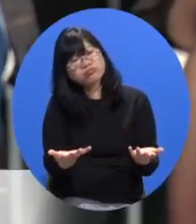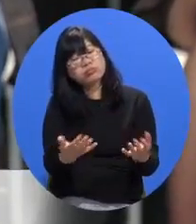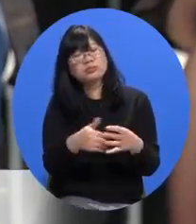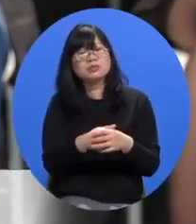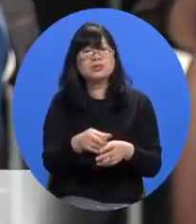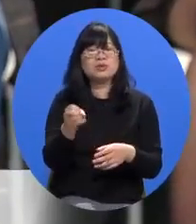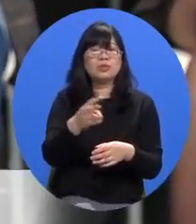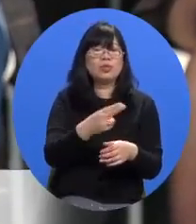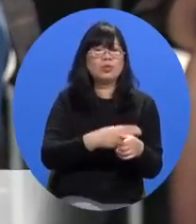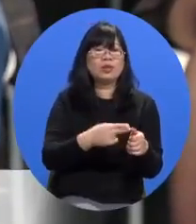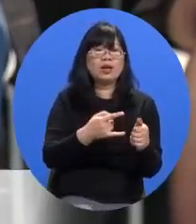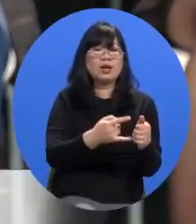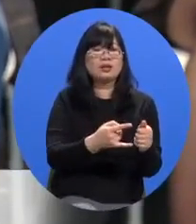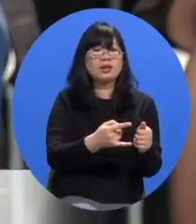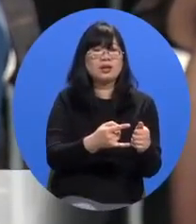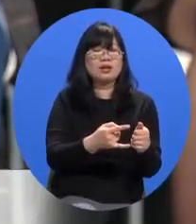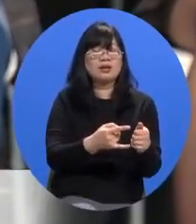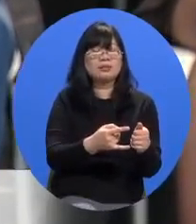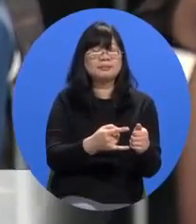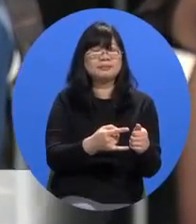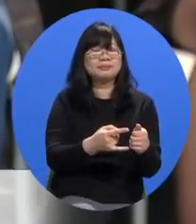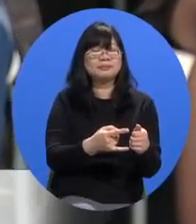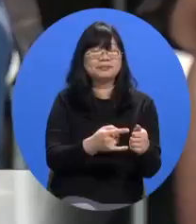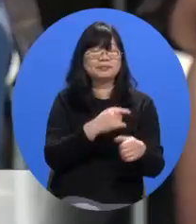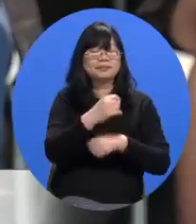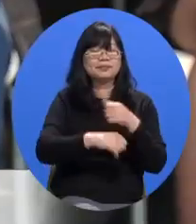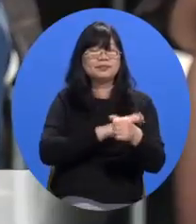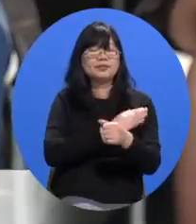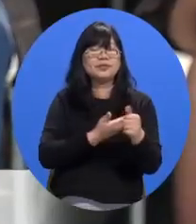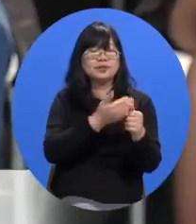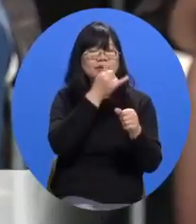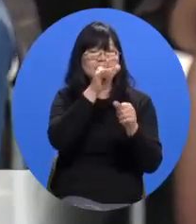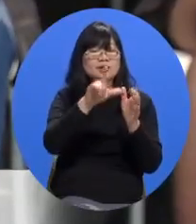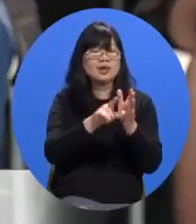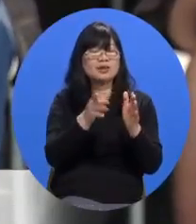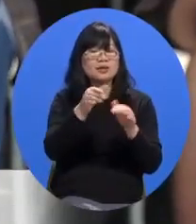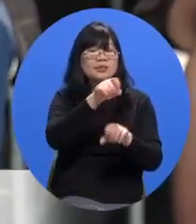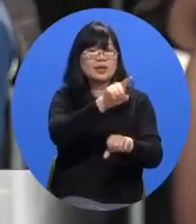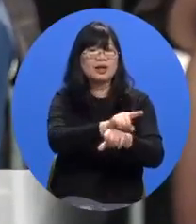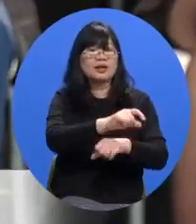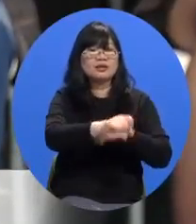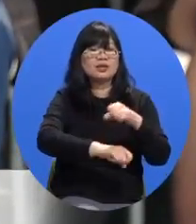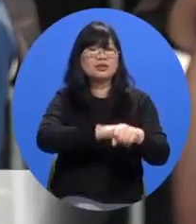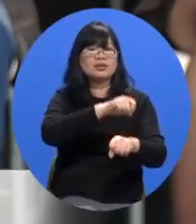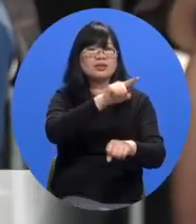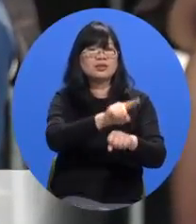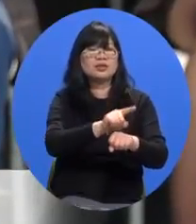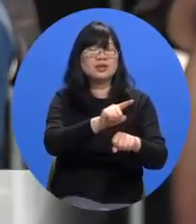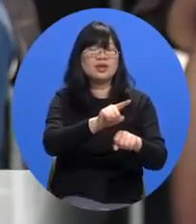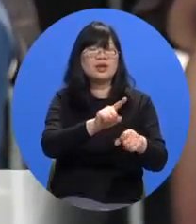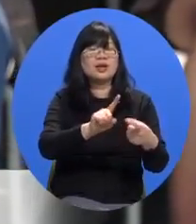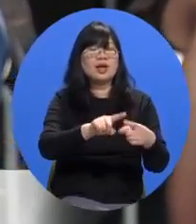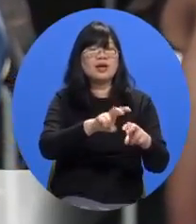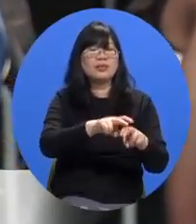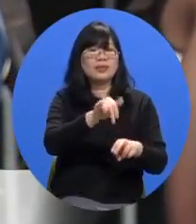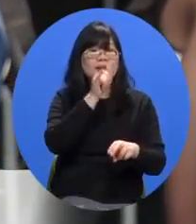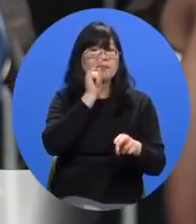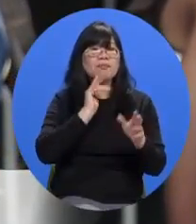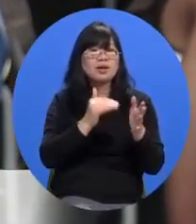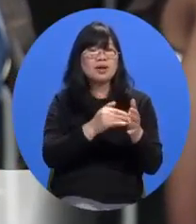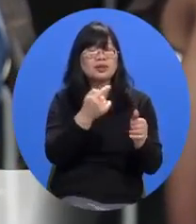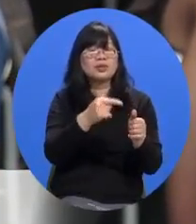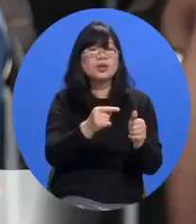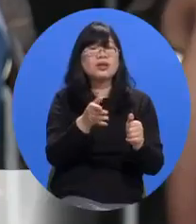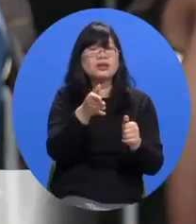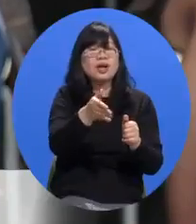그리고 네. 교사에게 상당한 자율권이 주어졌을 때 교사의 전문성과 자주성 이런 것들이 확립이 되는 것이고요. 그게 네. 교육의